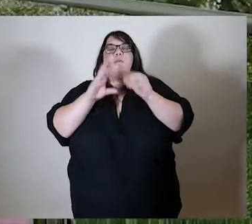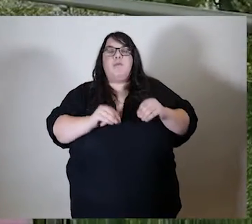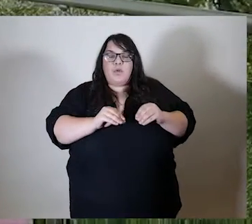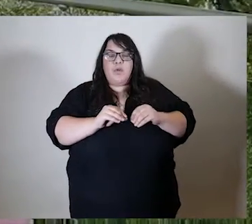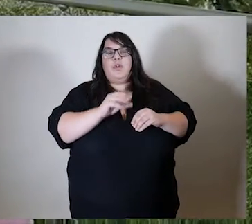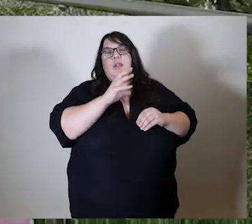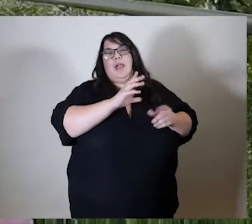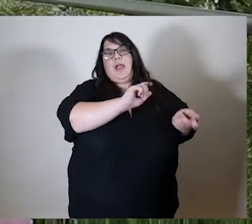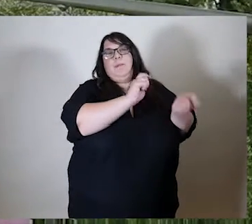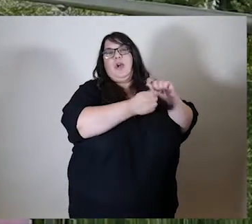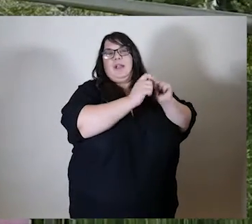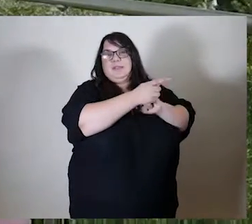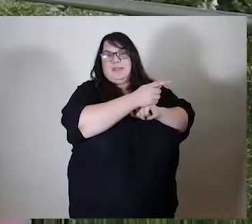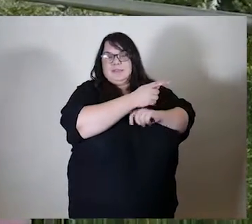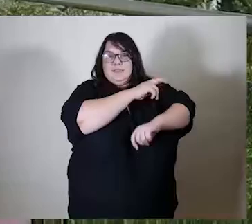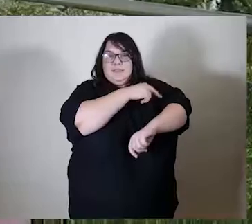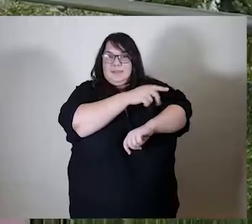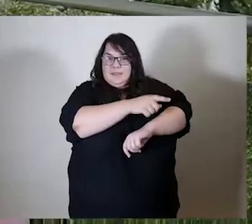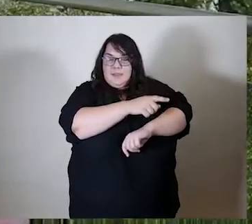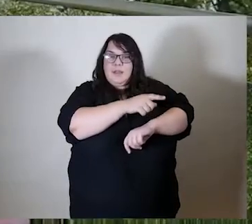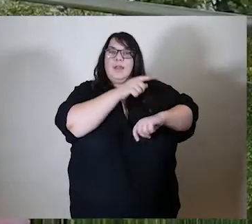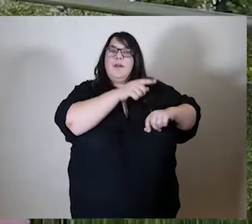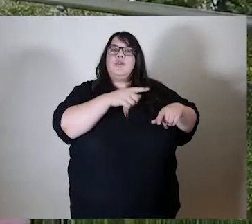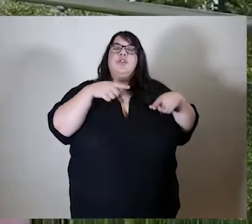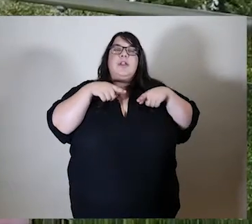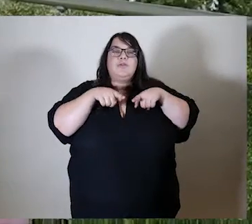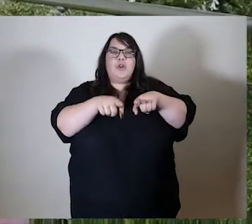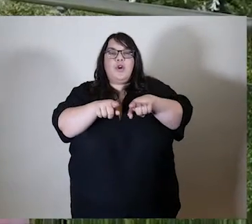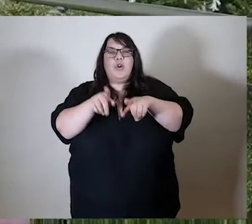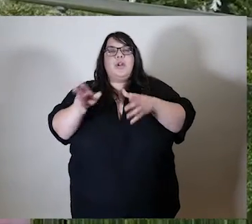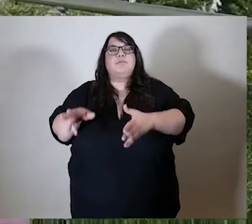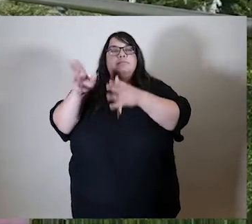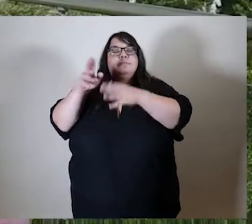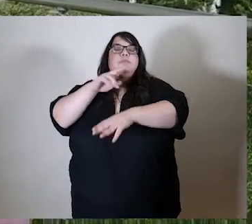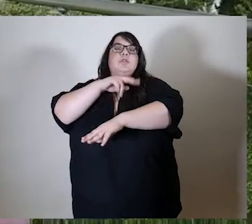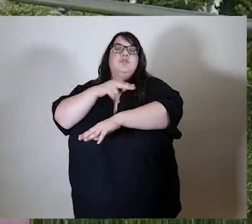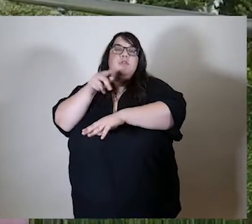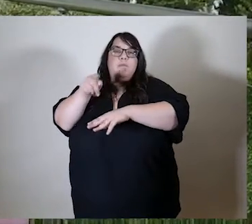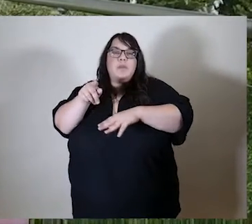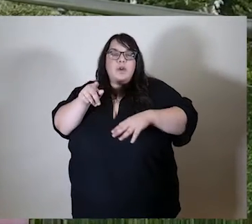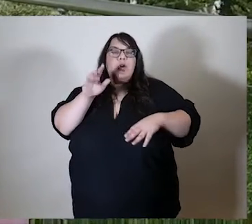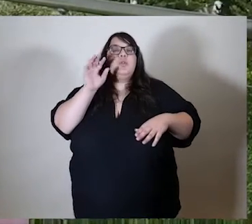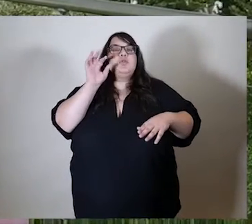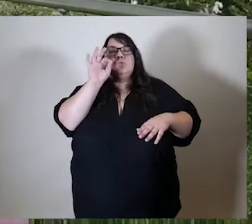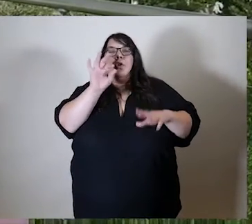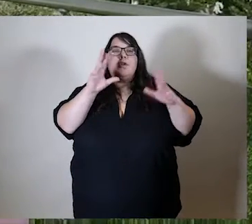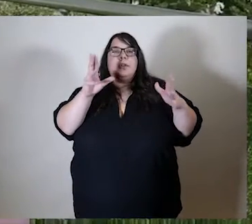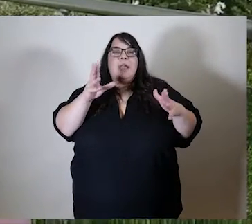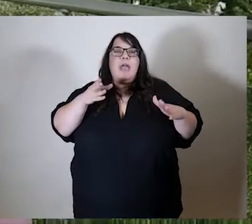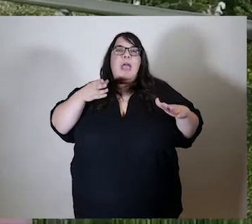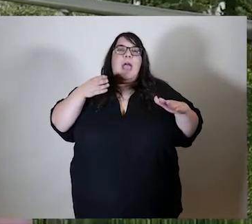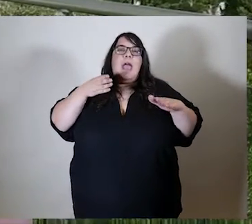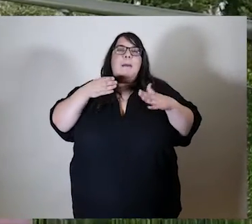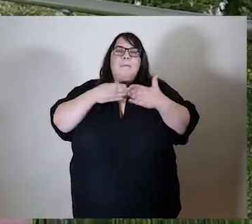Κλινικής Αποκατάστασης δημιουργήθηκε ταυτόχρονα με την έναρξη λειτουργίας της κλινικής σε μια προσπάθεια να υπερπηδηθούν